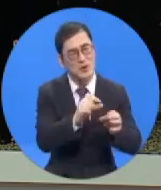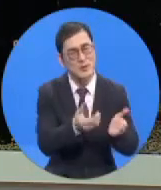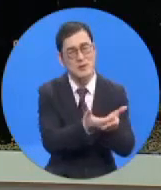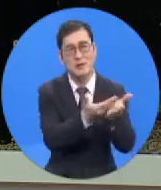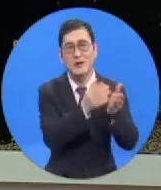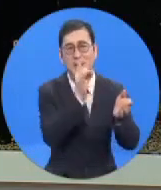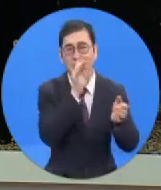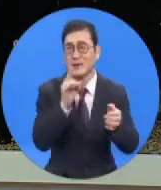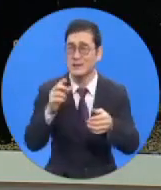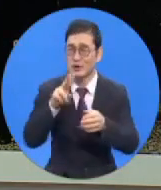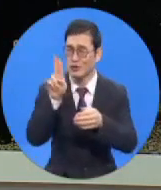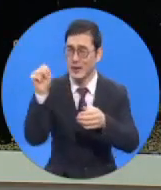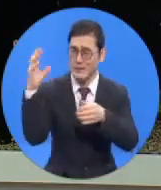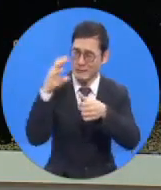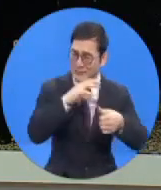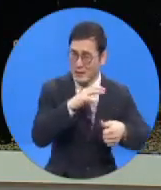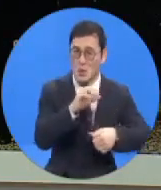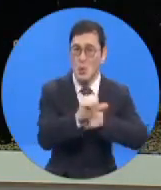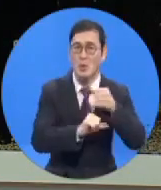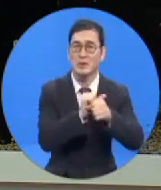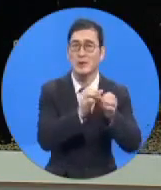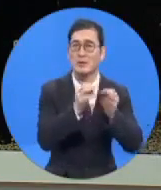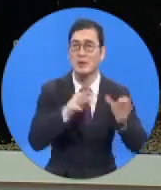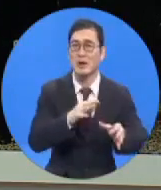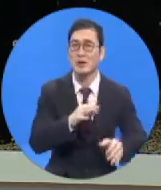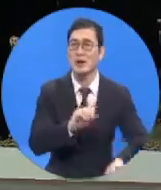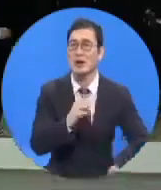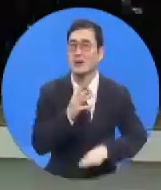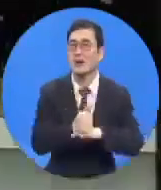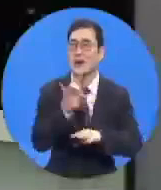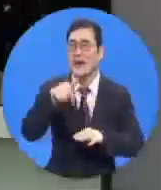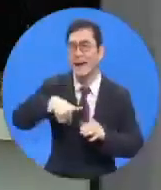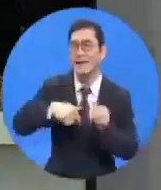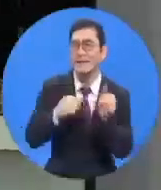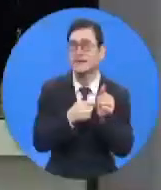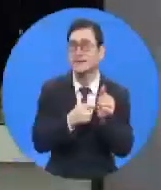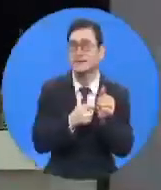경향신문은 진단하고 있습니다. 사진 한번 볼까요?